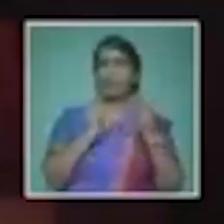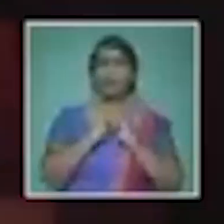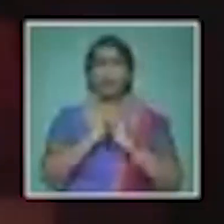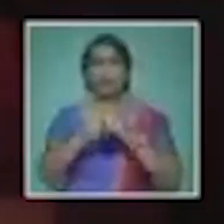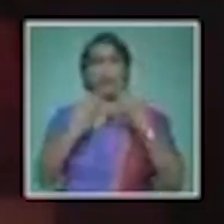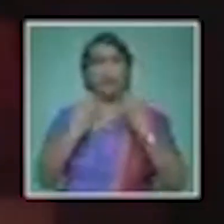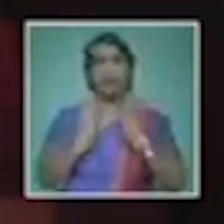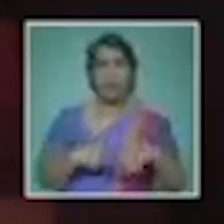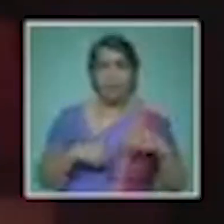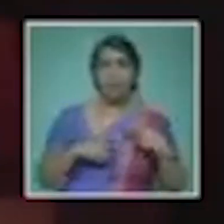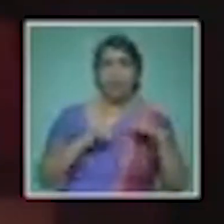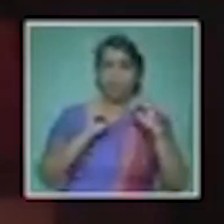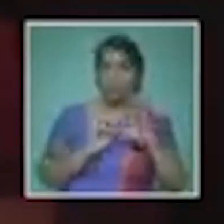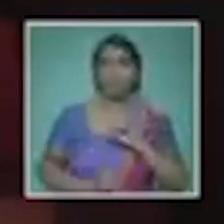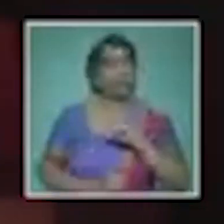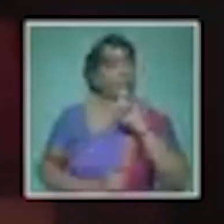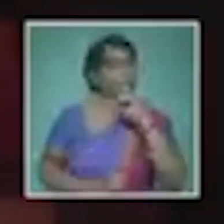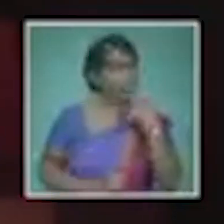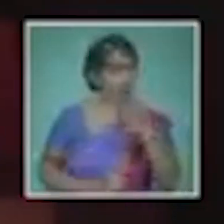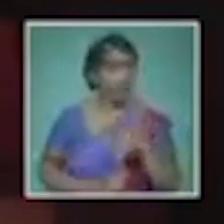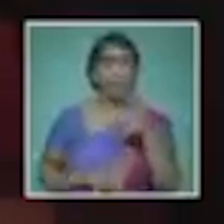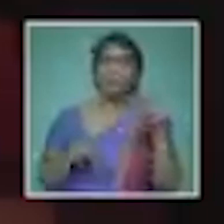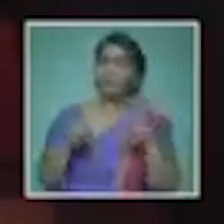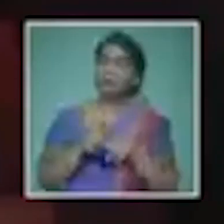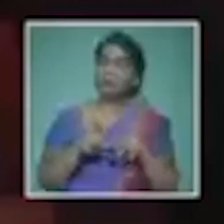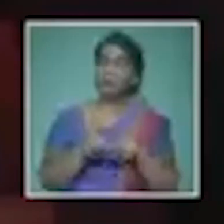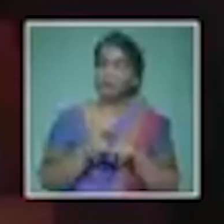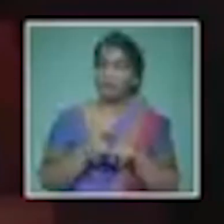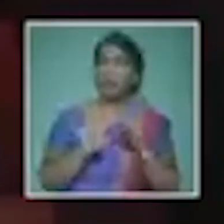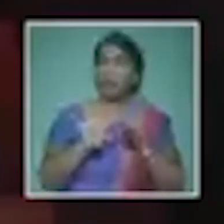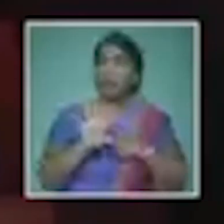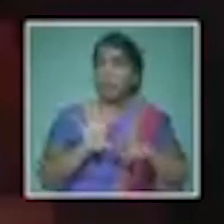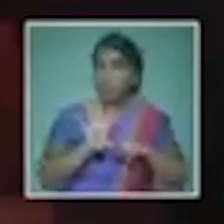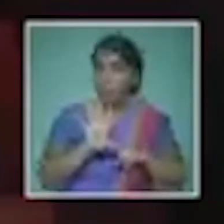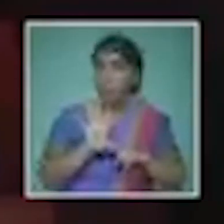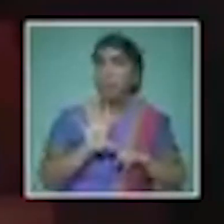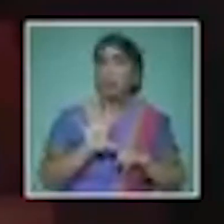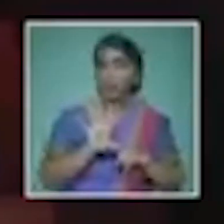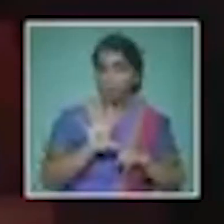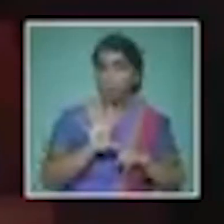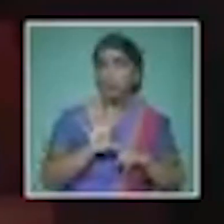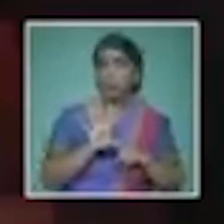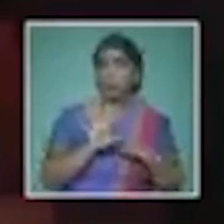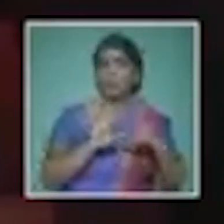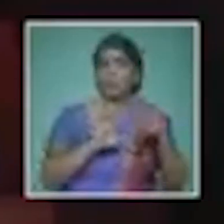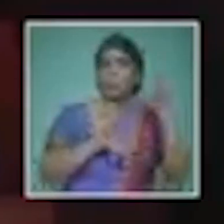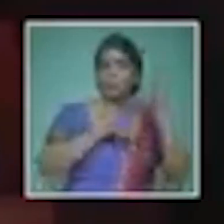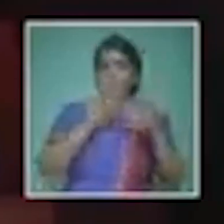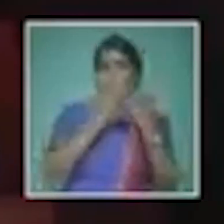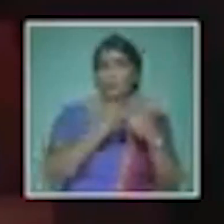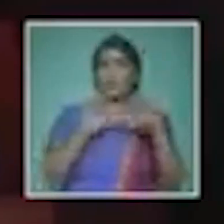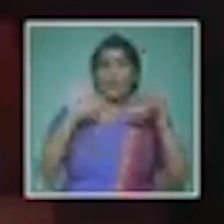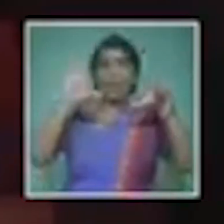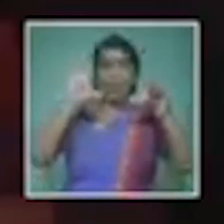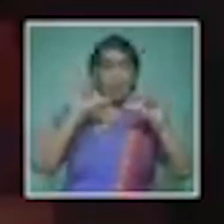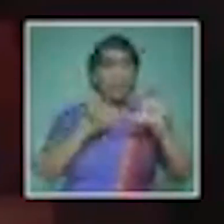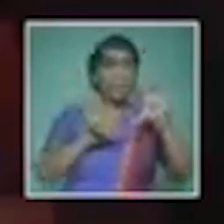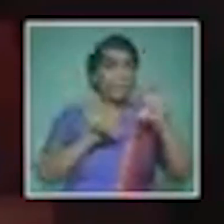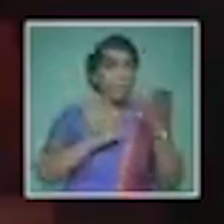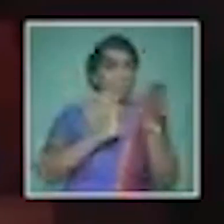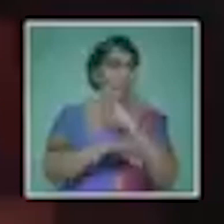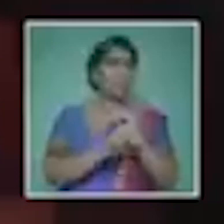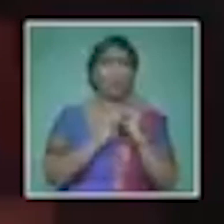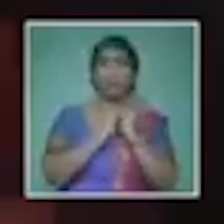ஆணைக்குழு நியமனத்தை தாமதப்படுத்துவது யார்? அரசாங்க ஊடகம் ஒன்றில் பதிவான பொய்யான செய்தி பற்றி எதிர்க்கட்சித் தலைவர் சஜித் பிரேமதாச